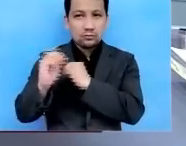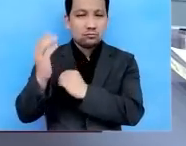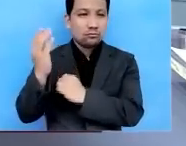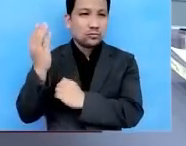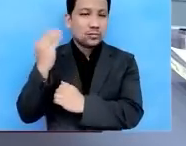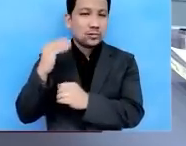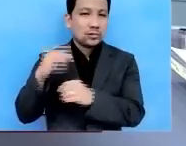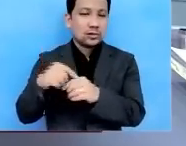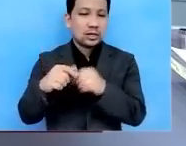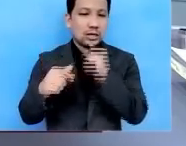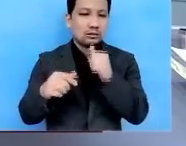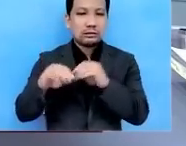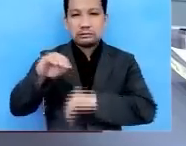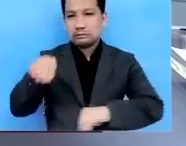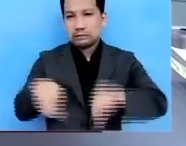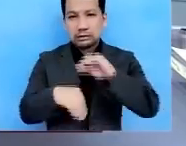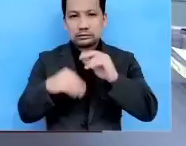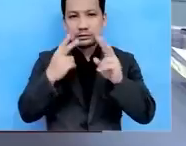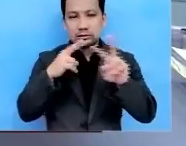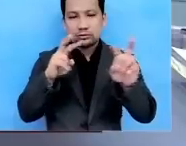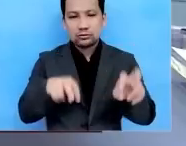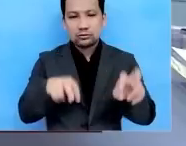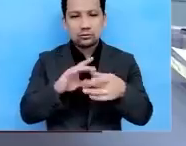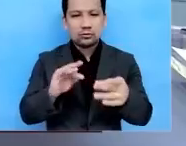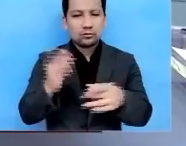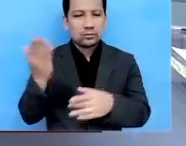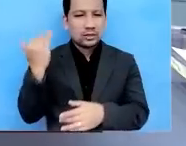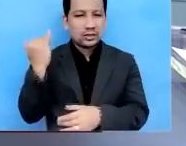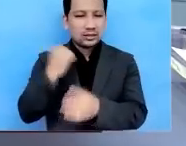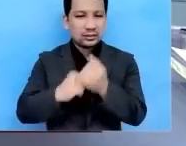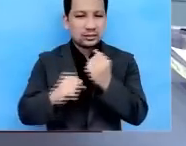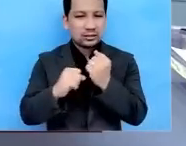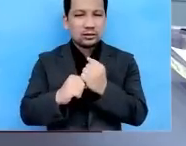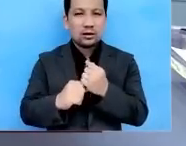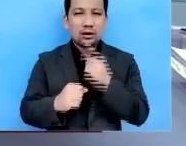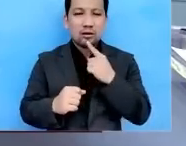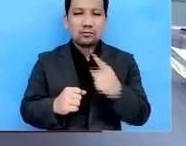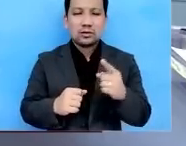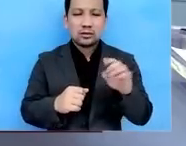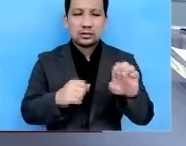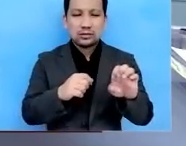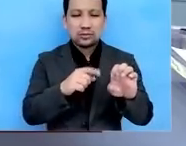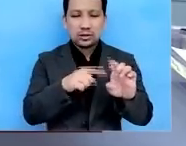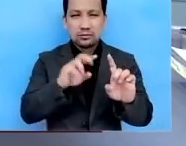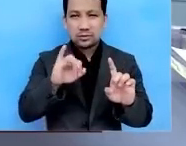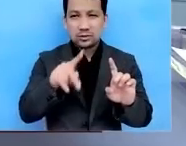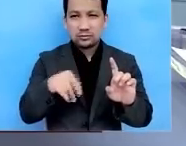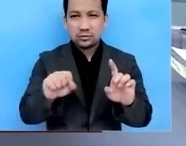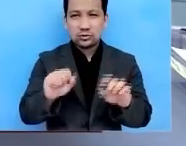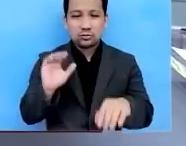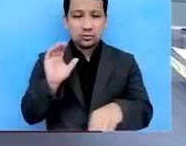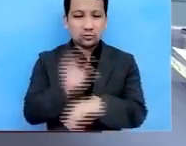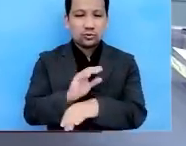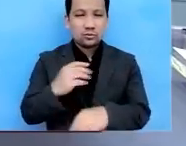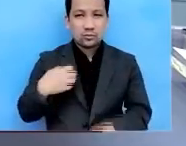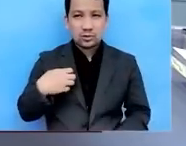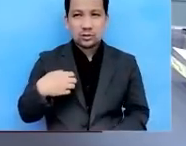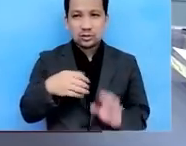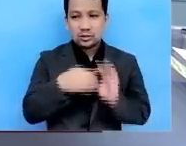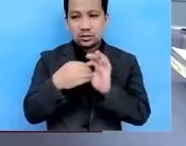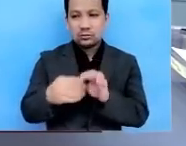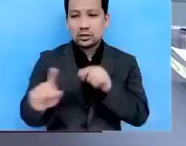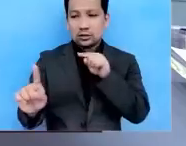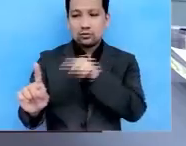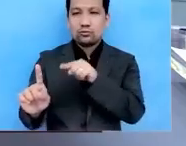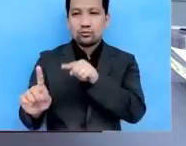ni Espinosa ang kanyang testimonya noong nakaraang taon lamang. Ayon kay Espinosa, pinilit lamang siya ng mga pulis na idawid si De Lima.